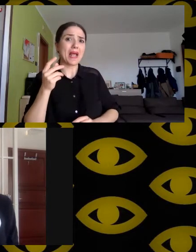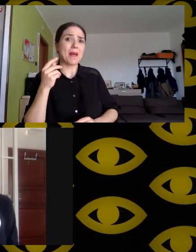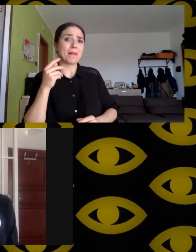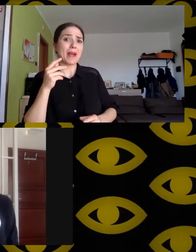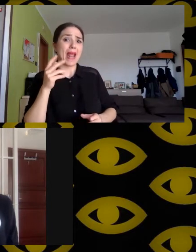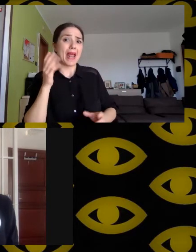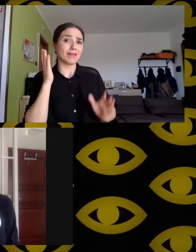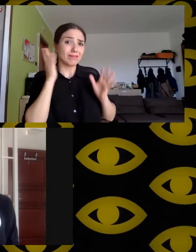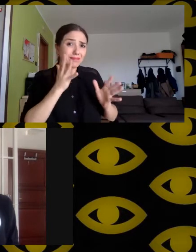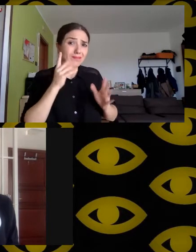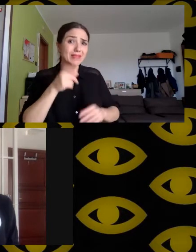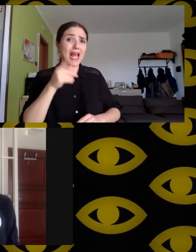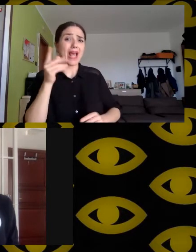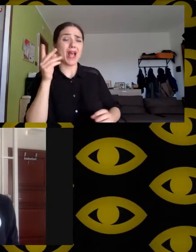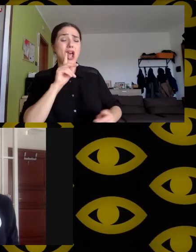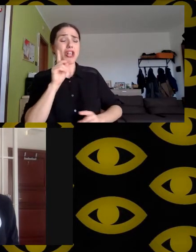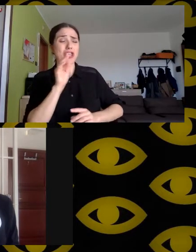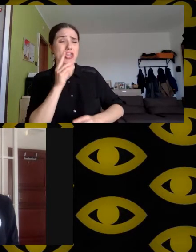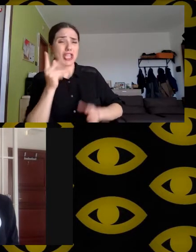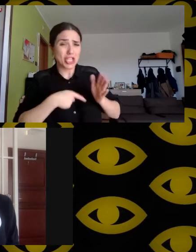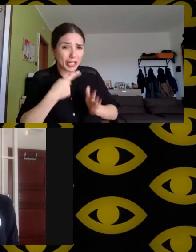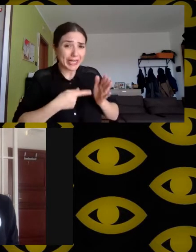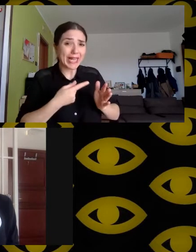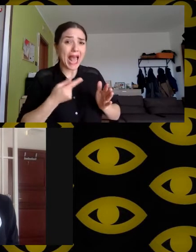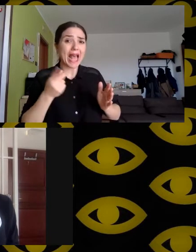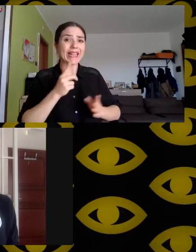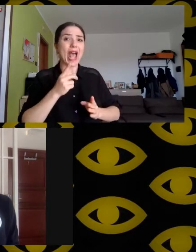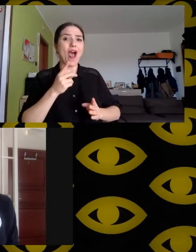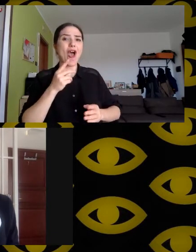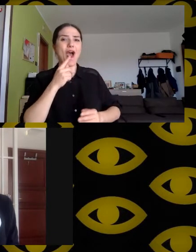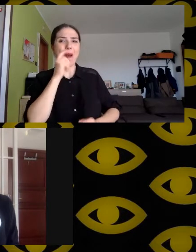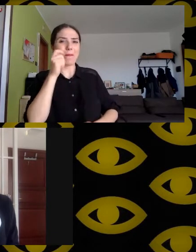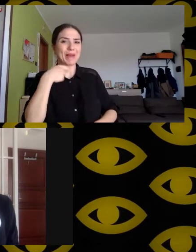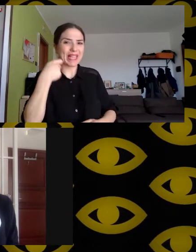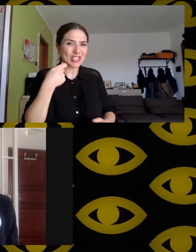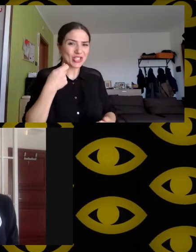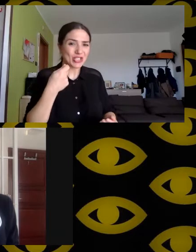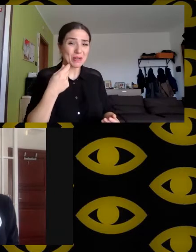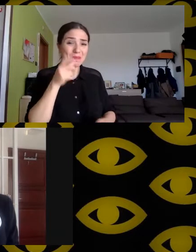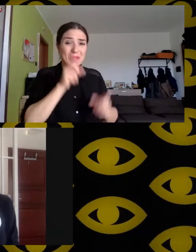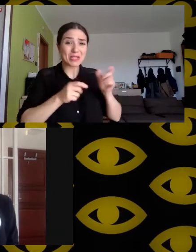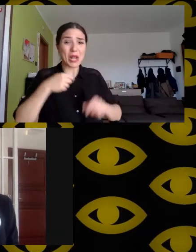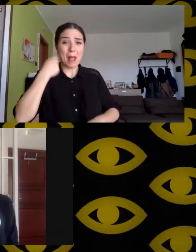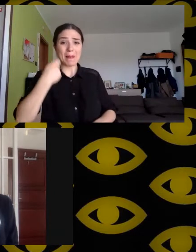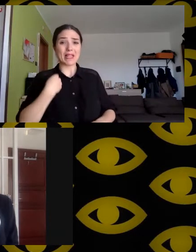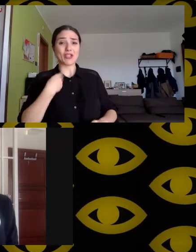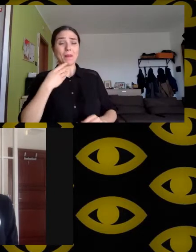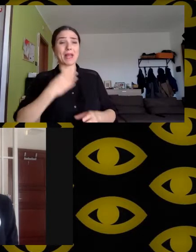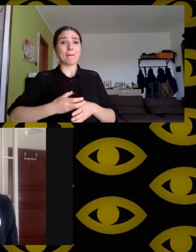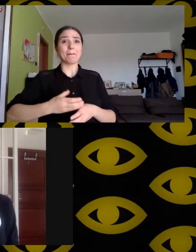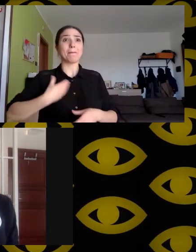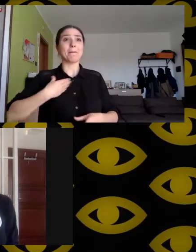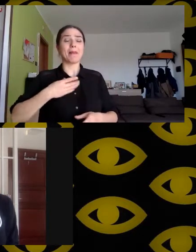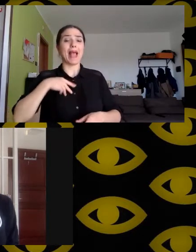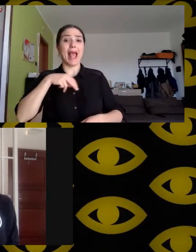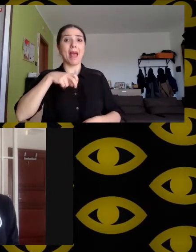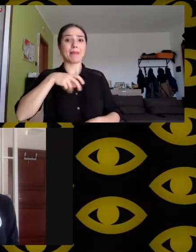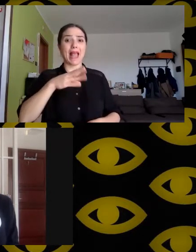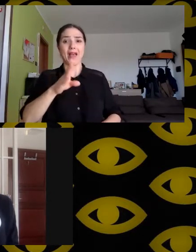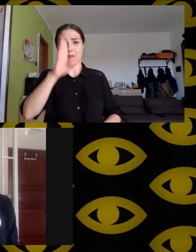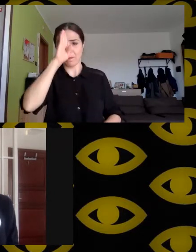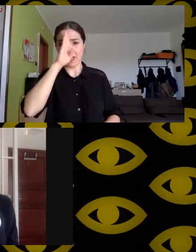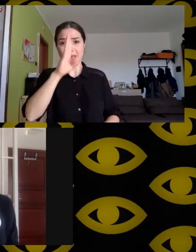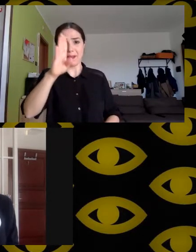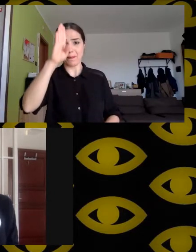perché prendevo tantissimi pali in faccia di giorno ed ero un po' invece più